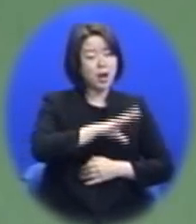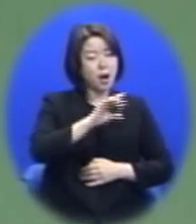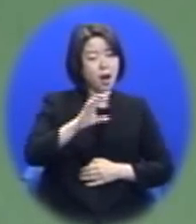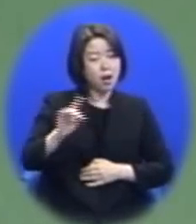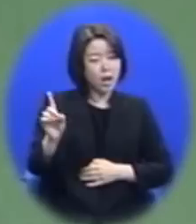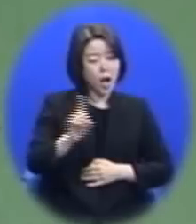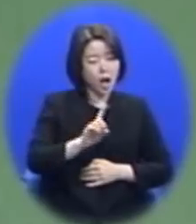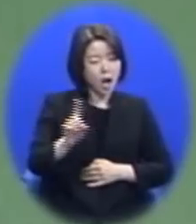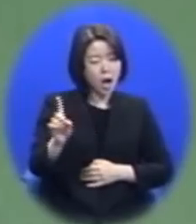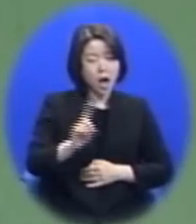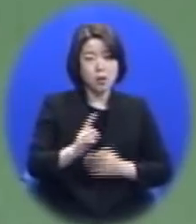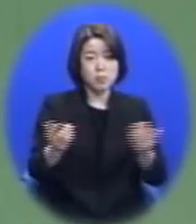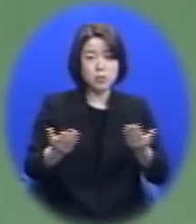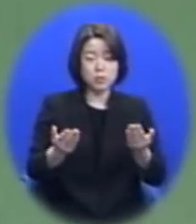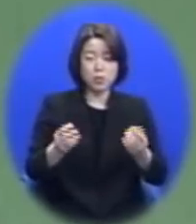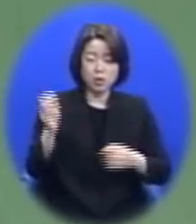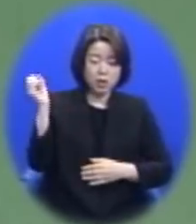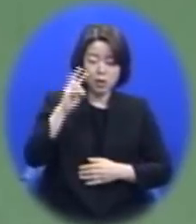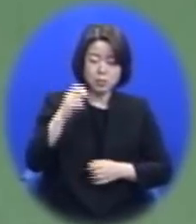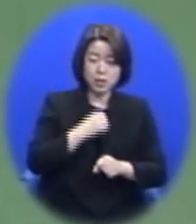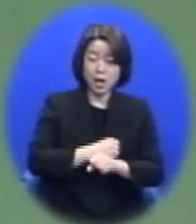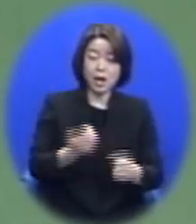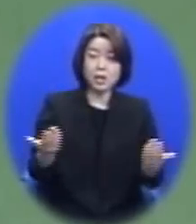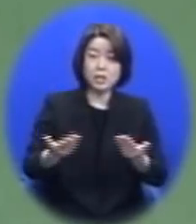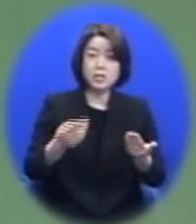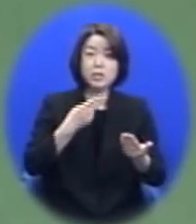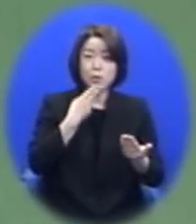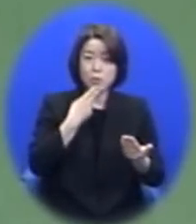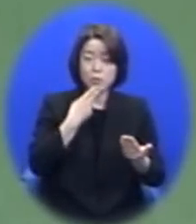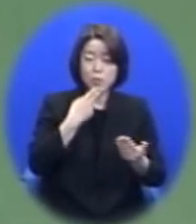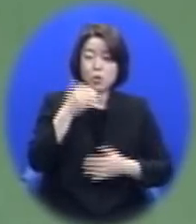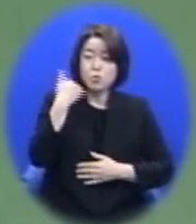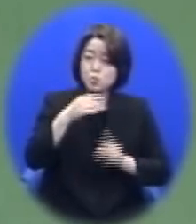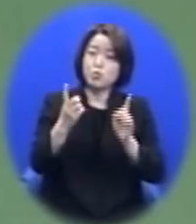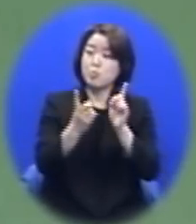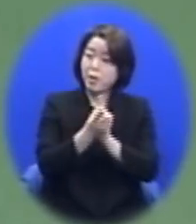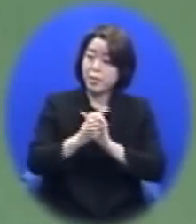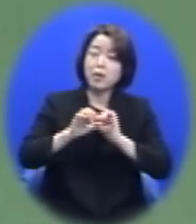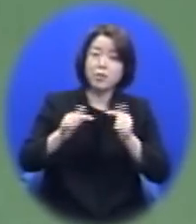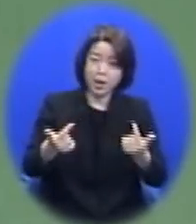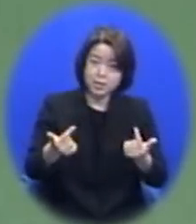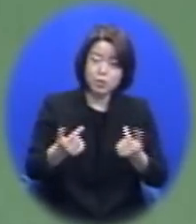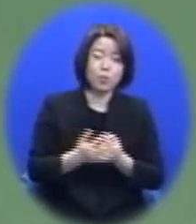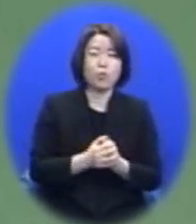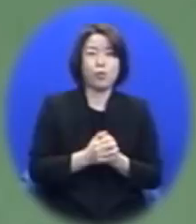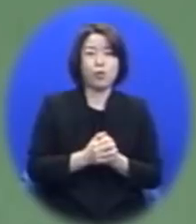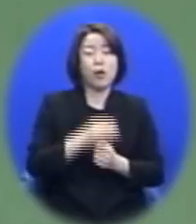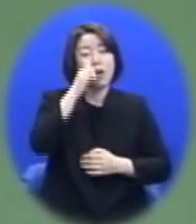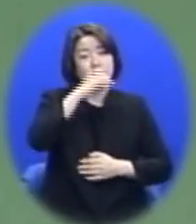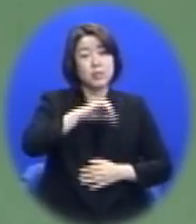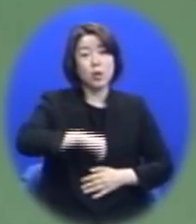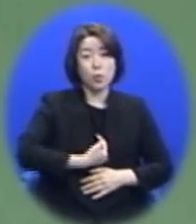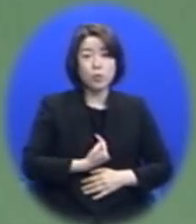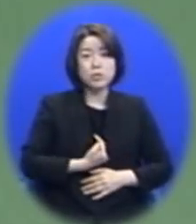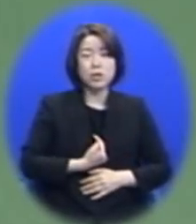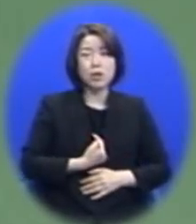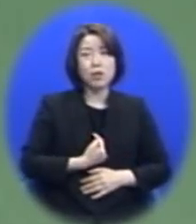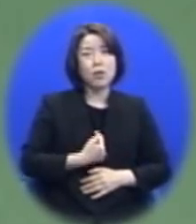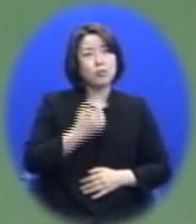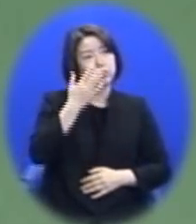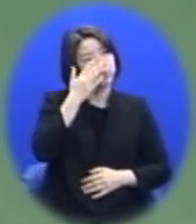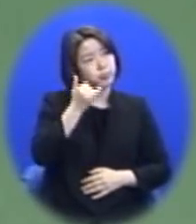아무 일도 갑자기 할 일이 없고 뭐 누구와 만나는 것도 아니고 그냥 혼자서 뭐